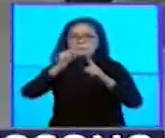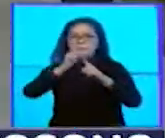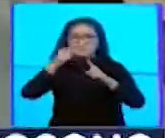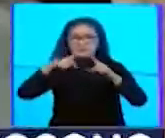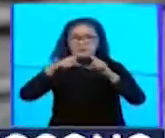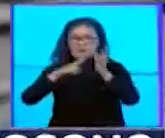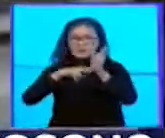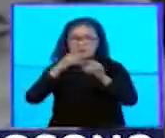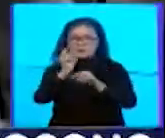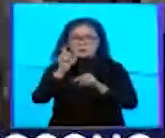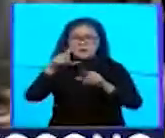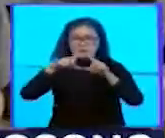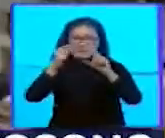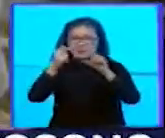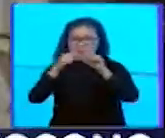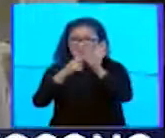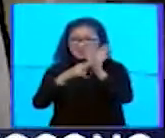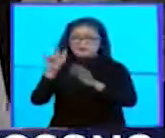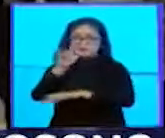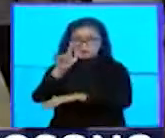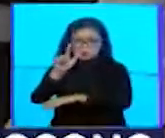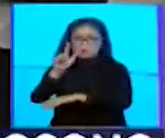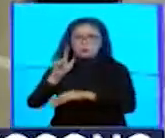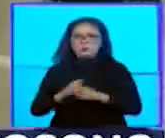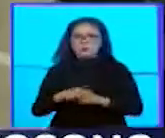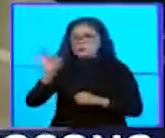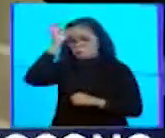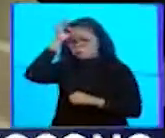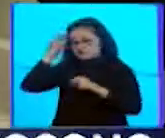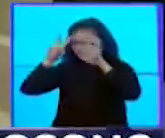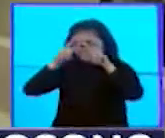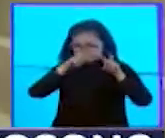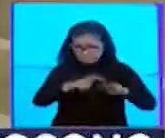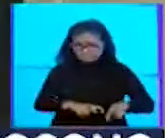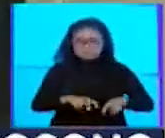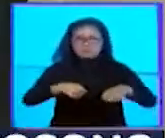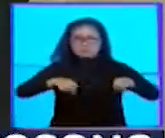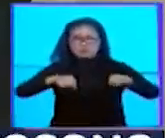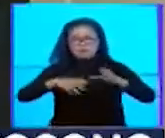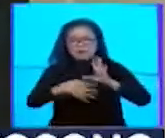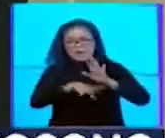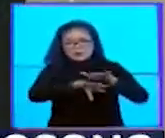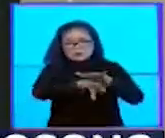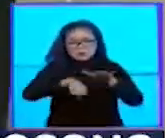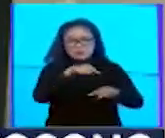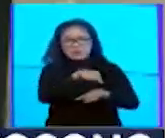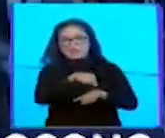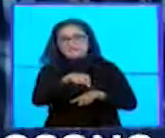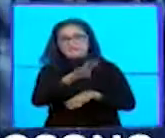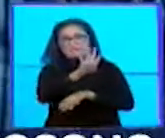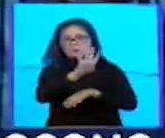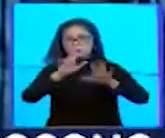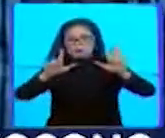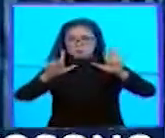siang. Polisi masih mendalami apakah seluruh motor ini merupakan hasil kejahatan atau bukan. 47 motor disita